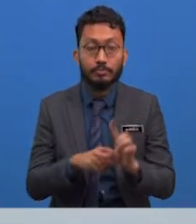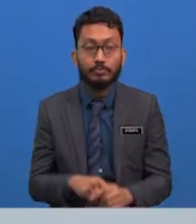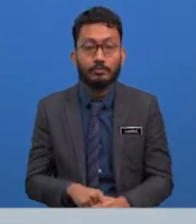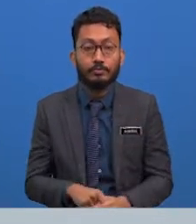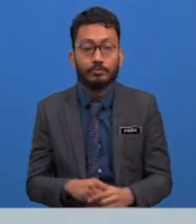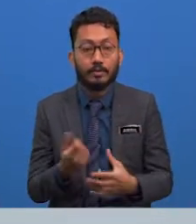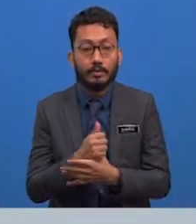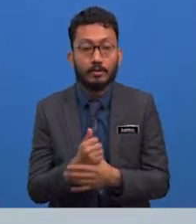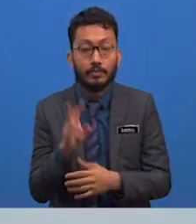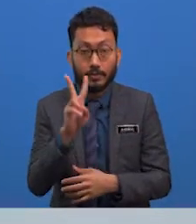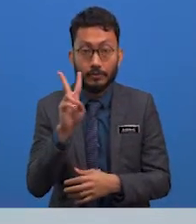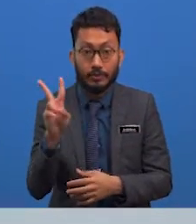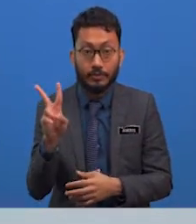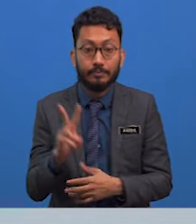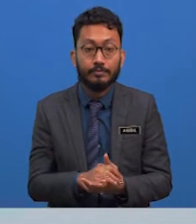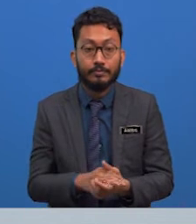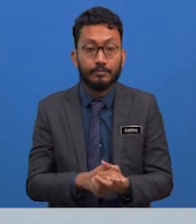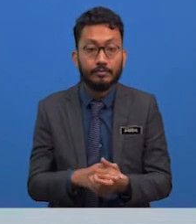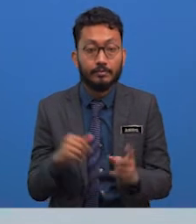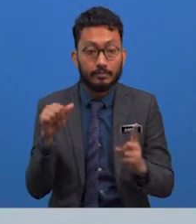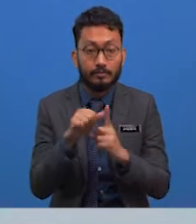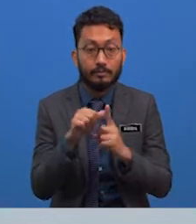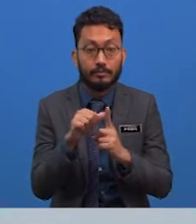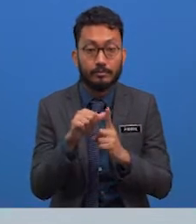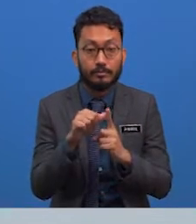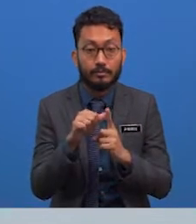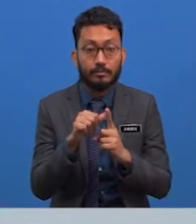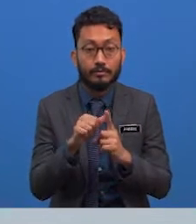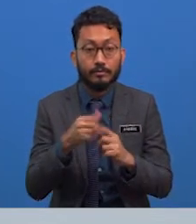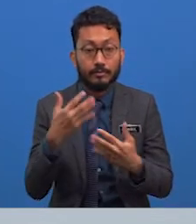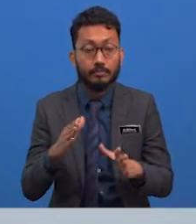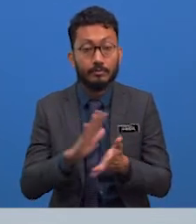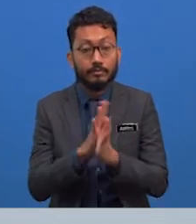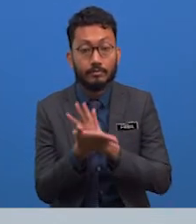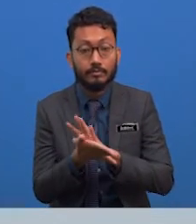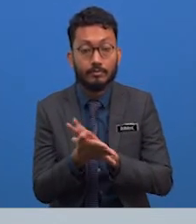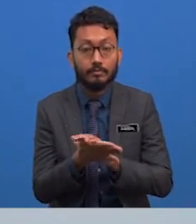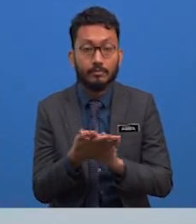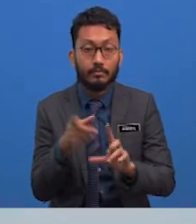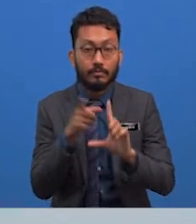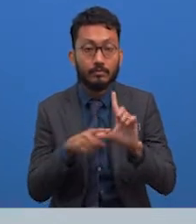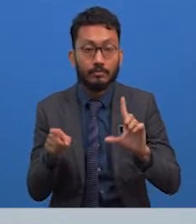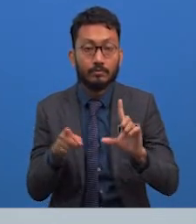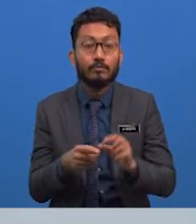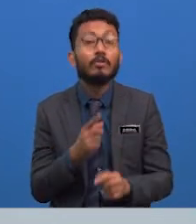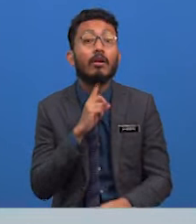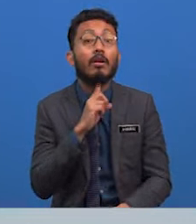tersebut. Akhir sekali, labelkan sudut tersebut sebagai sudut dongak.